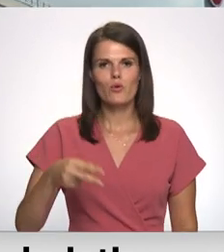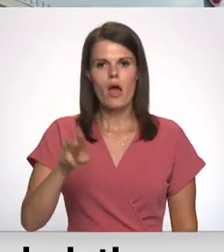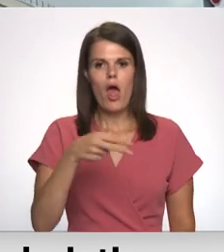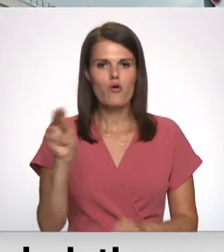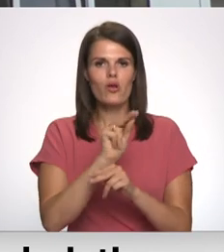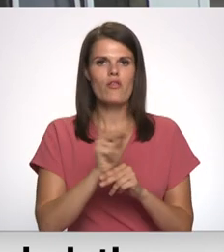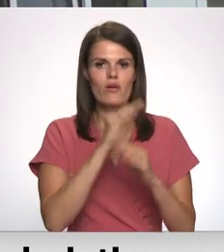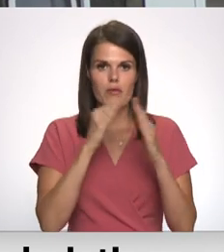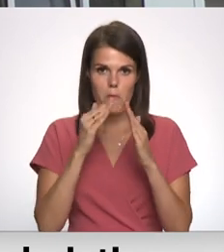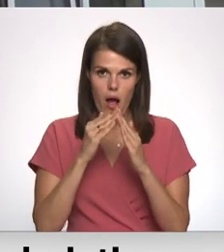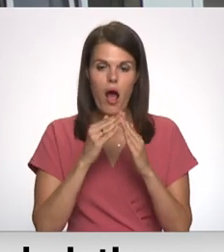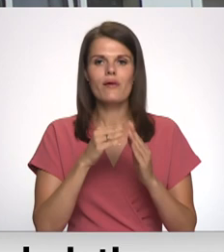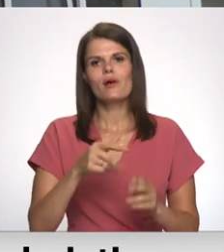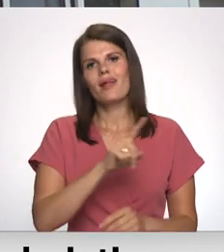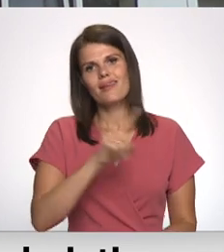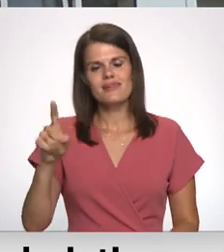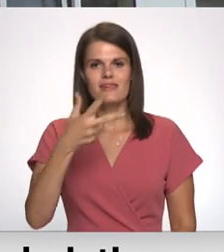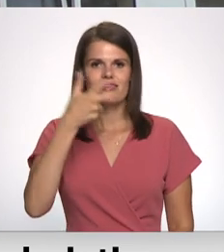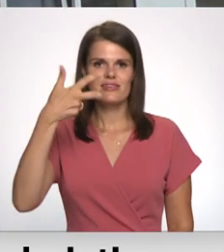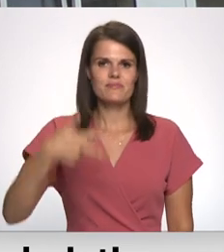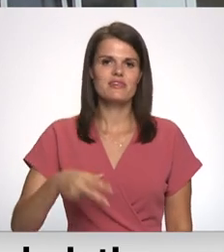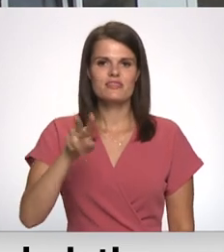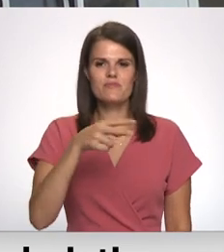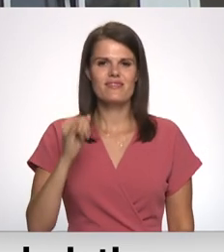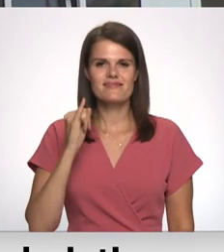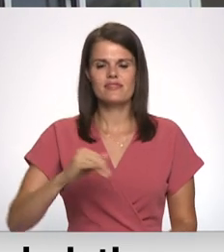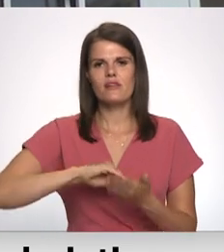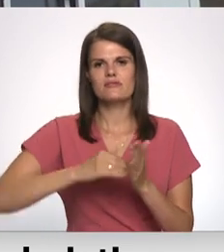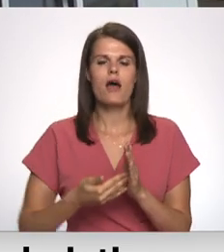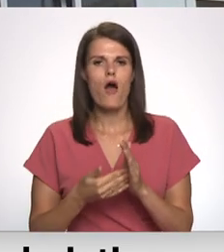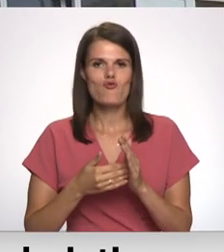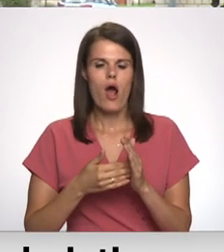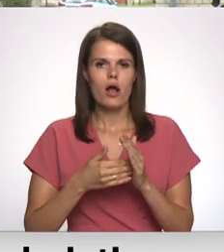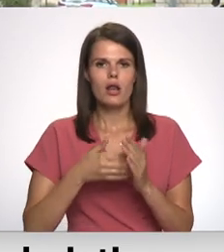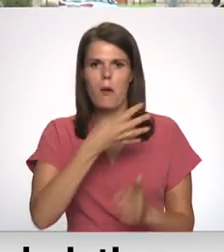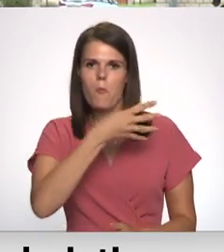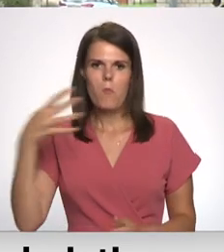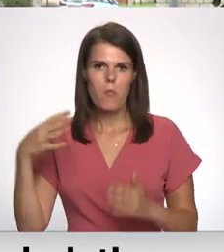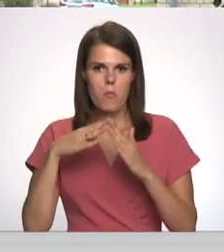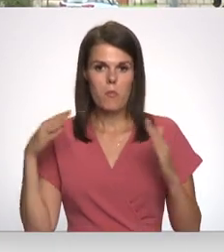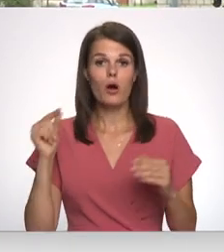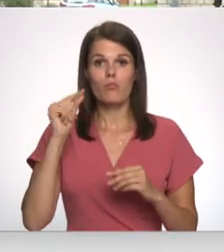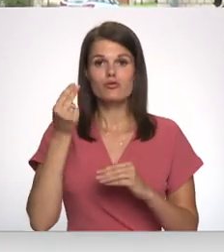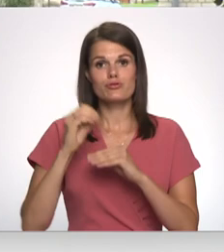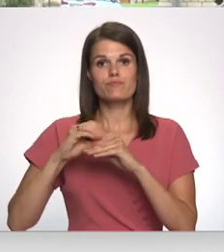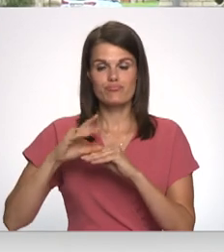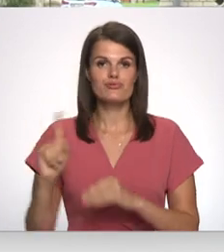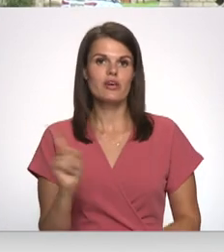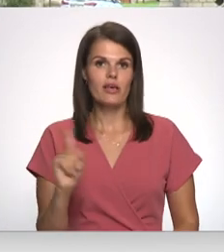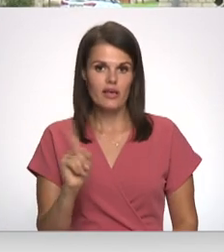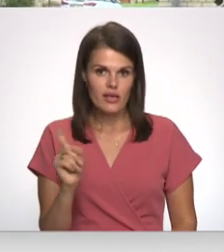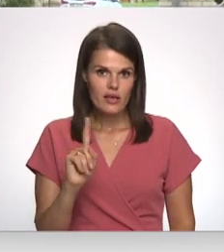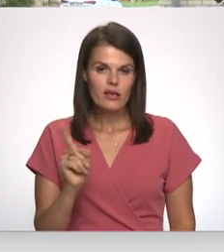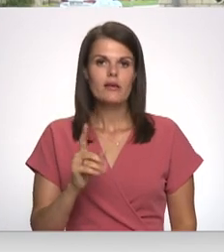renovētā mājā līdz pat 330 eiro sliktā stāvoklī esošā mājā. Bišķiņi ir uzkrājumi, ir. Un